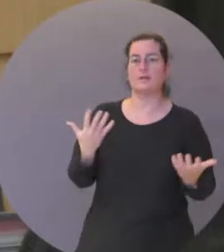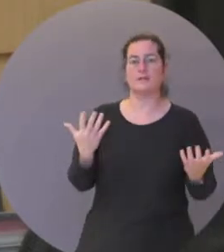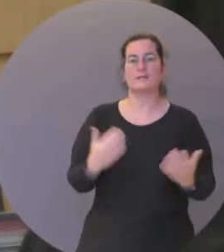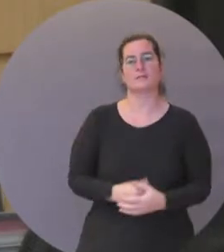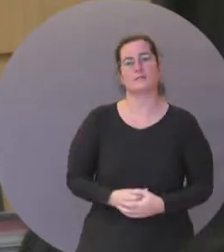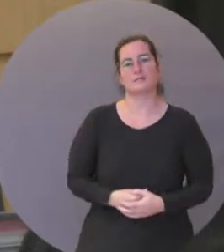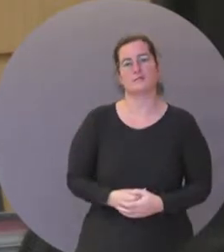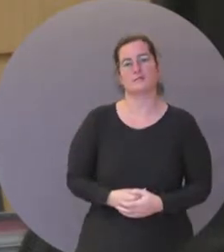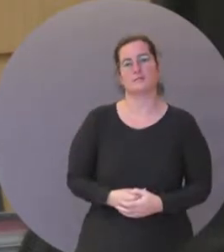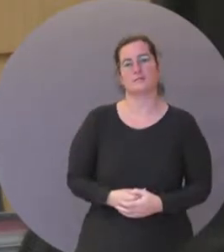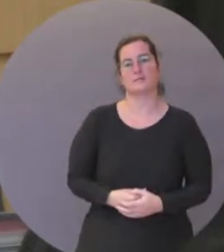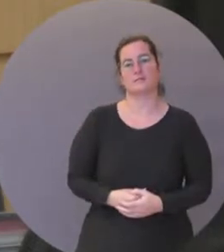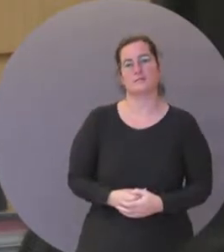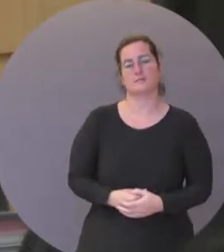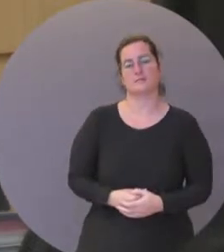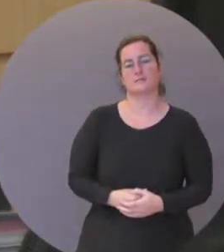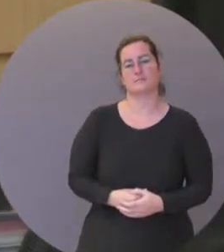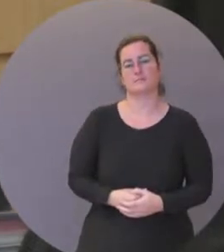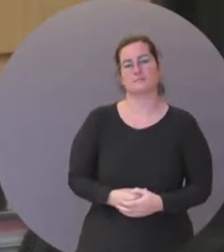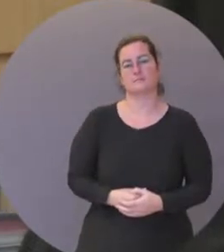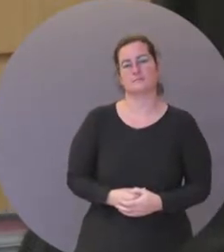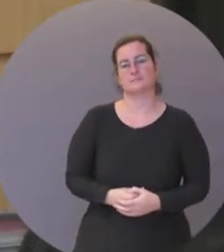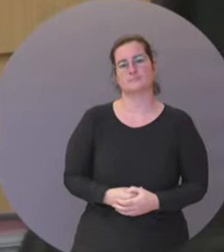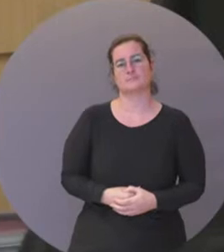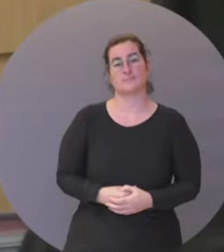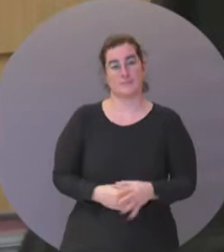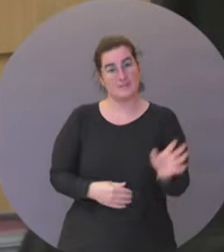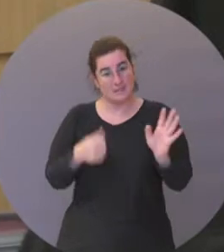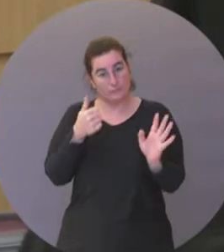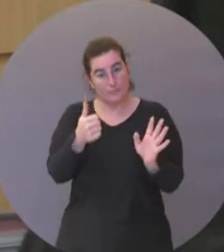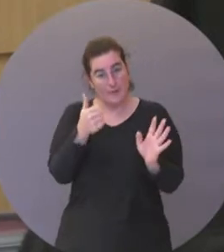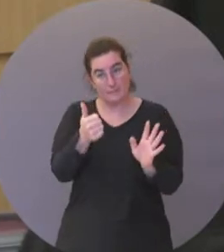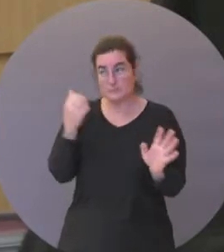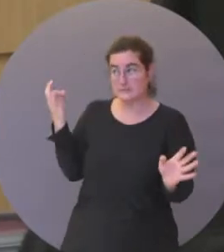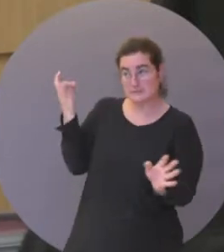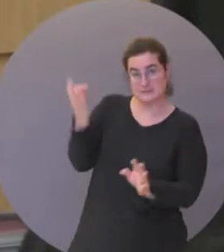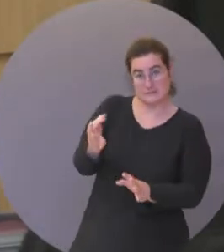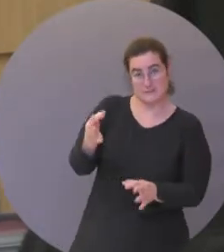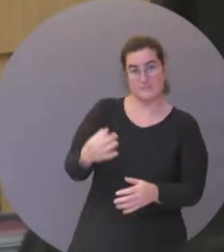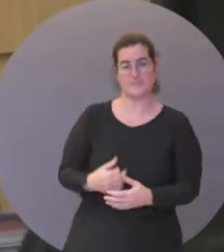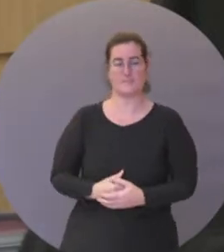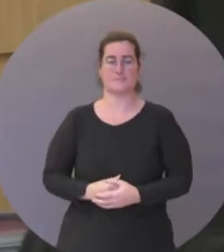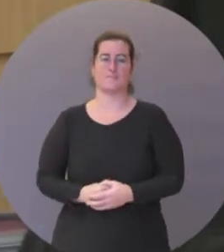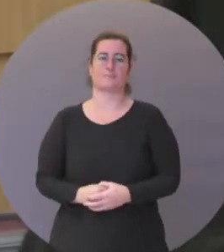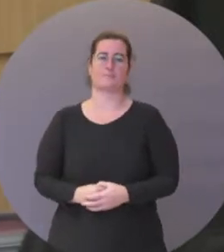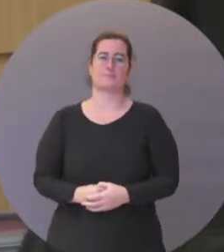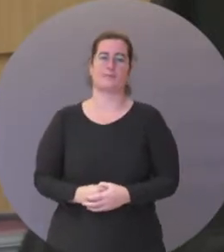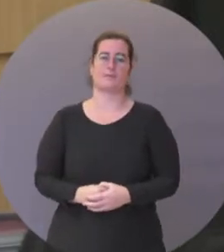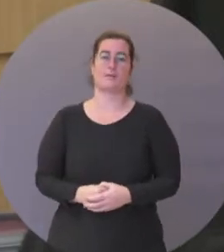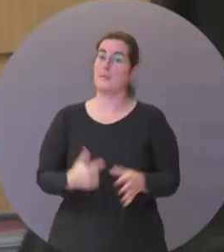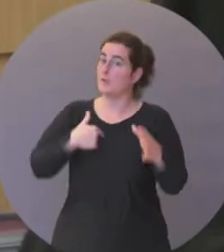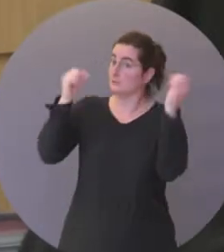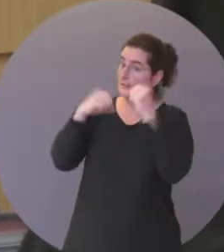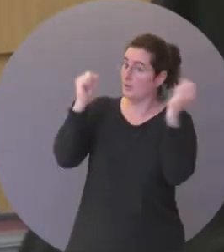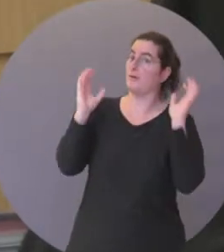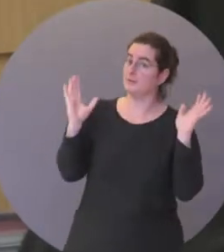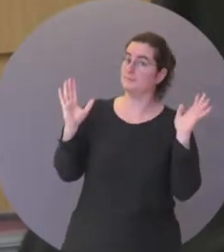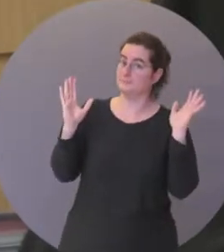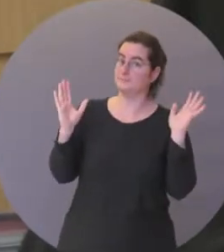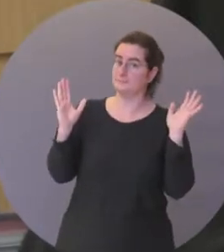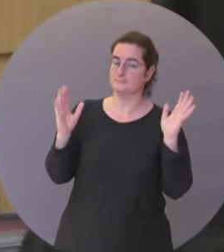c'est vous dire Monsieur le Président ce sont vos propres mots et l'on vous rejoint